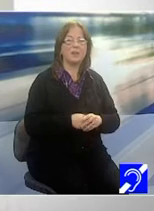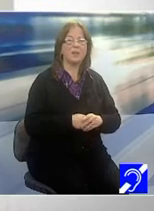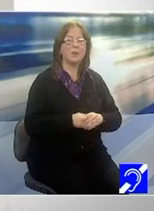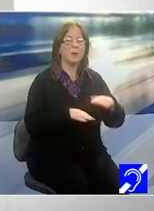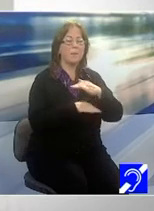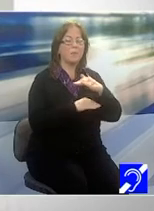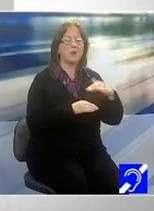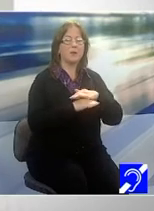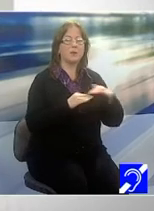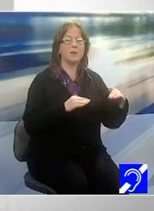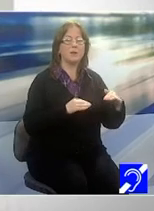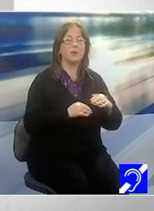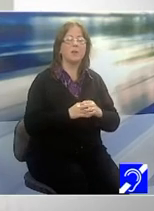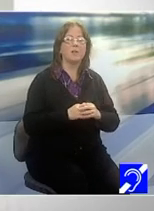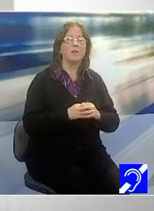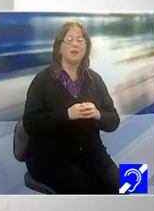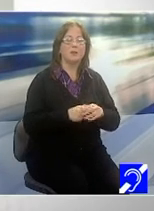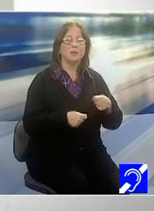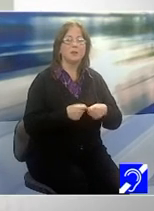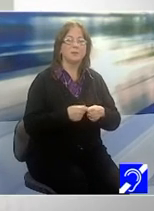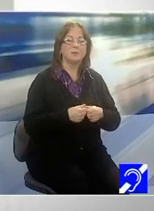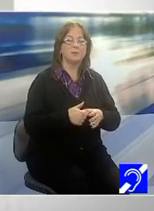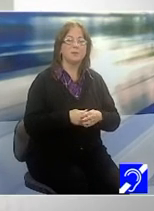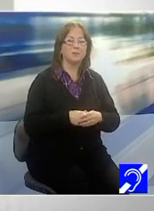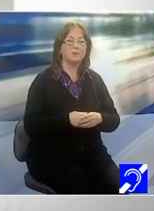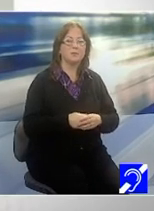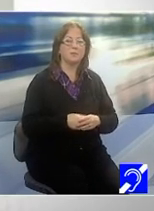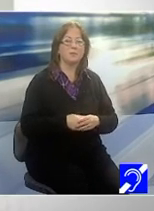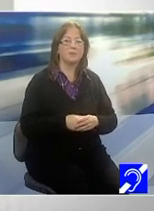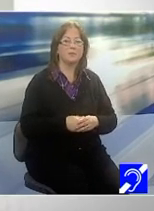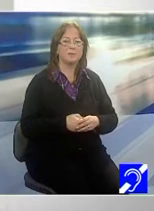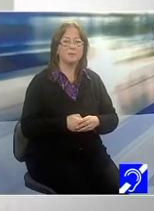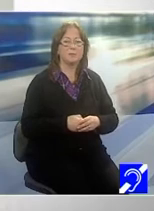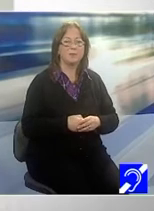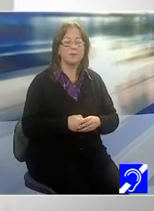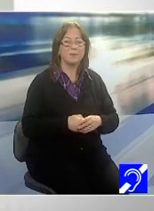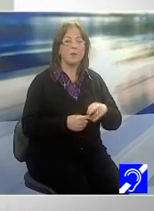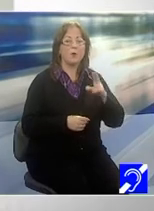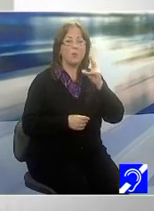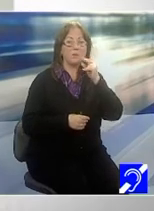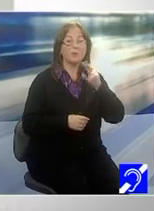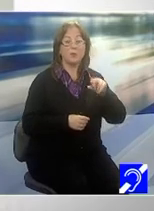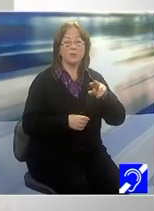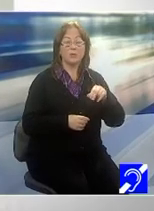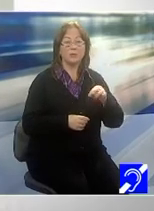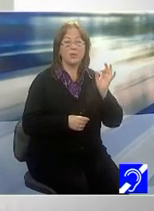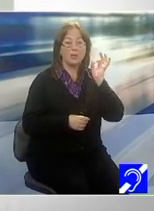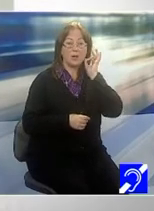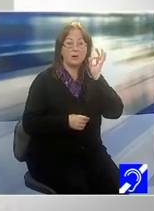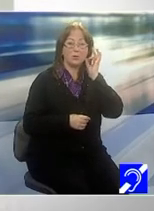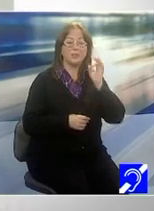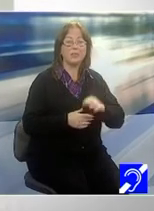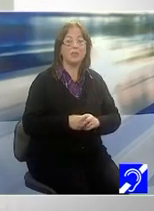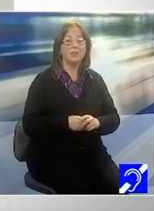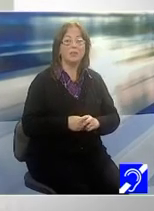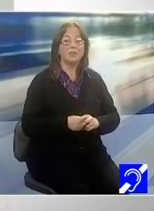guvern, dar în toate aceste discuții pe care am avut-o în aceste zile, lumea a putut să audă chestiunile astea, s-a pus puțină presiune